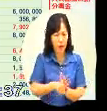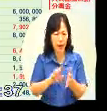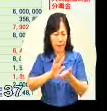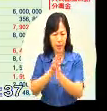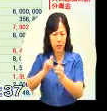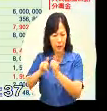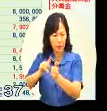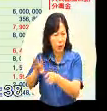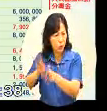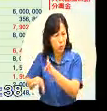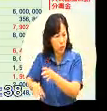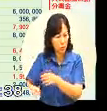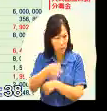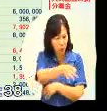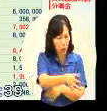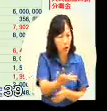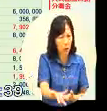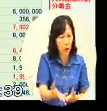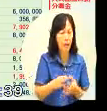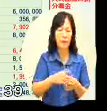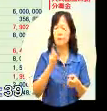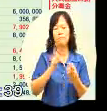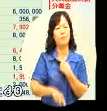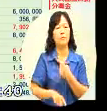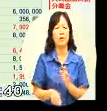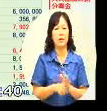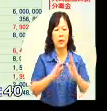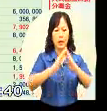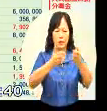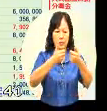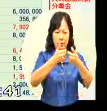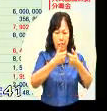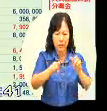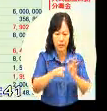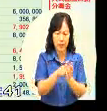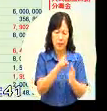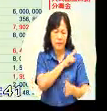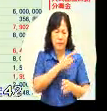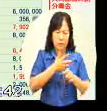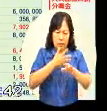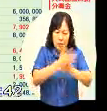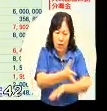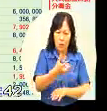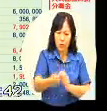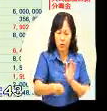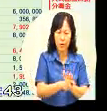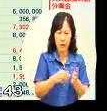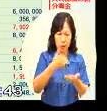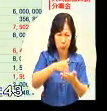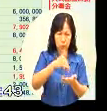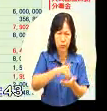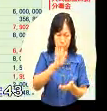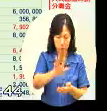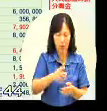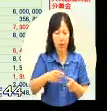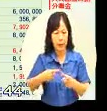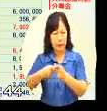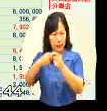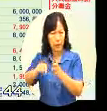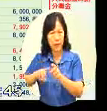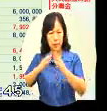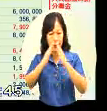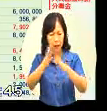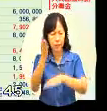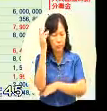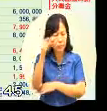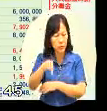呢、哦、这些是什么？就是议会越权编预算、哦、这是第一个原因，为什么高雄